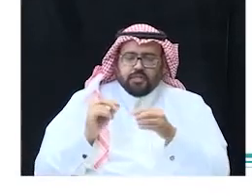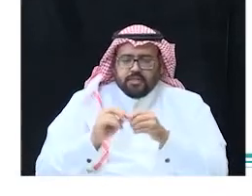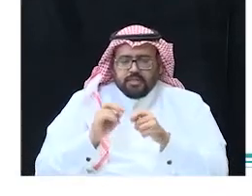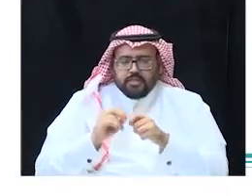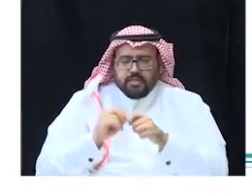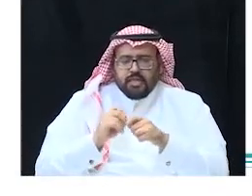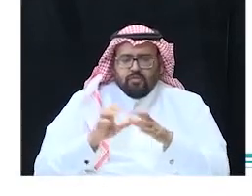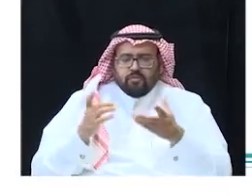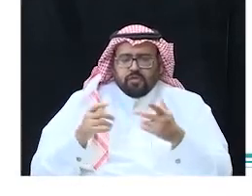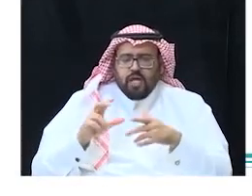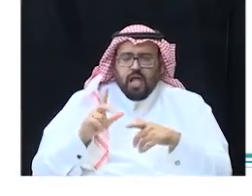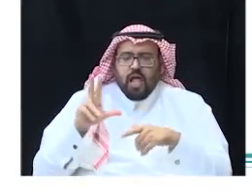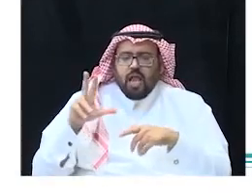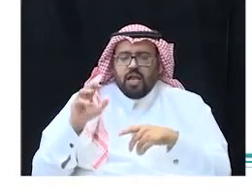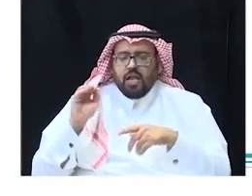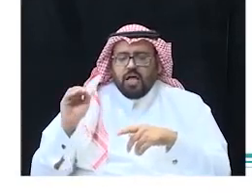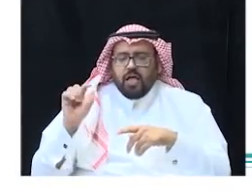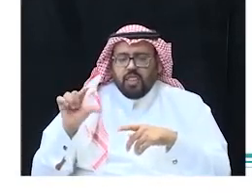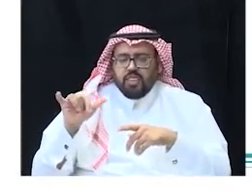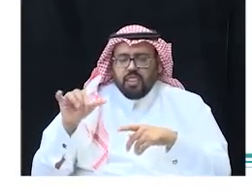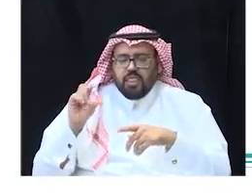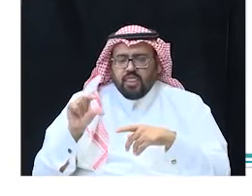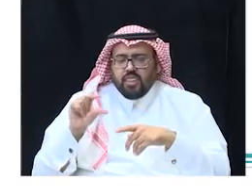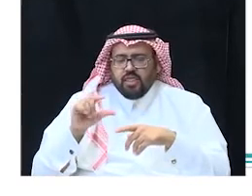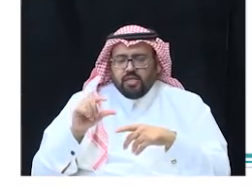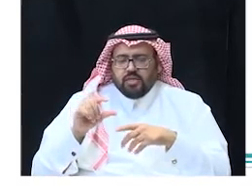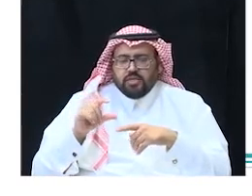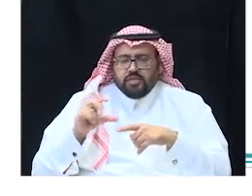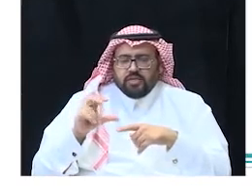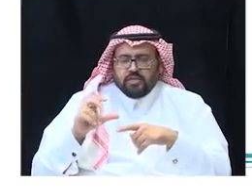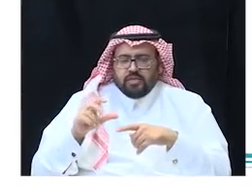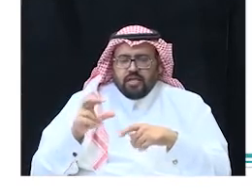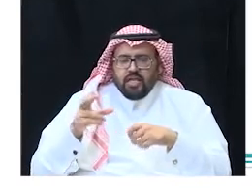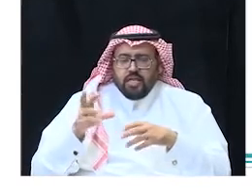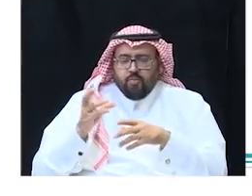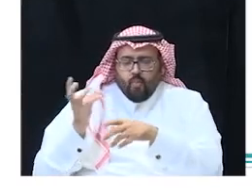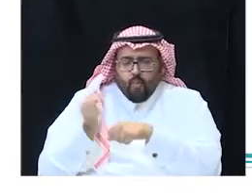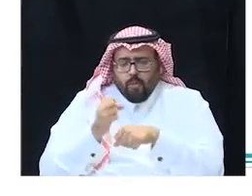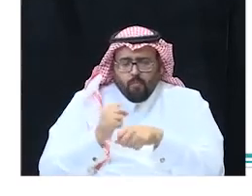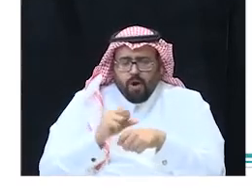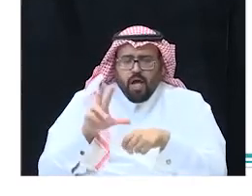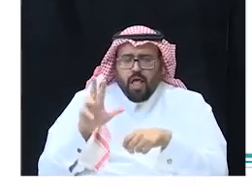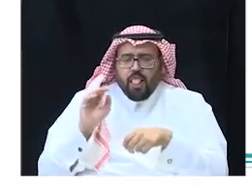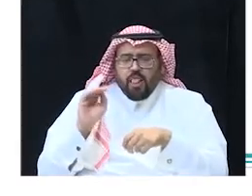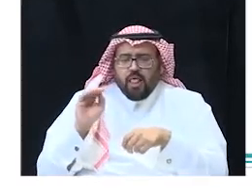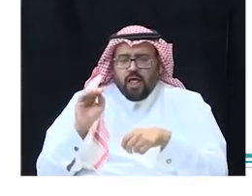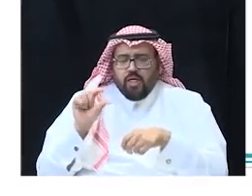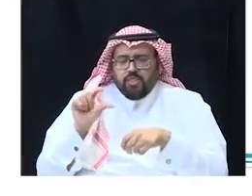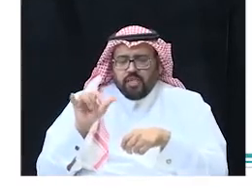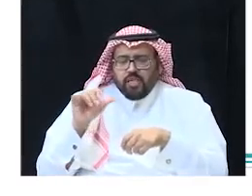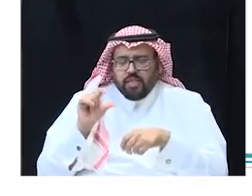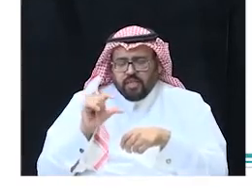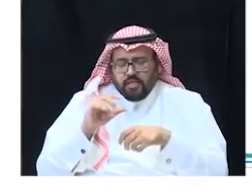تصنع المغناطيسات من إيش؟ من الحديد، وتجذب الأجسام التي تحتوي على